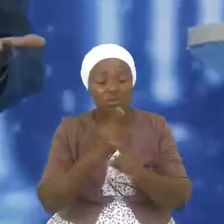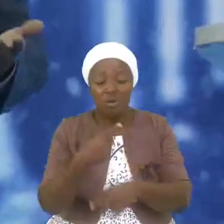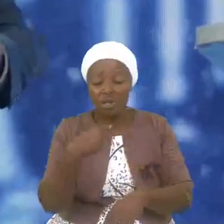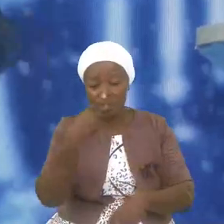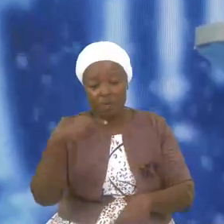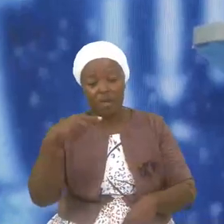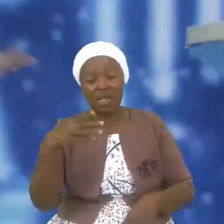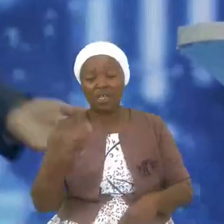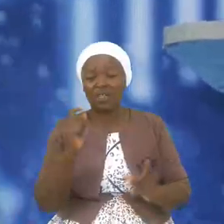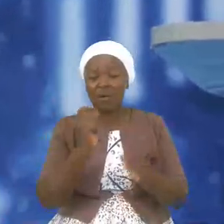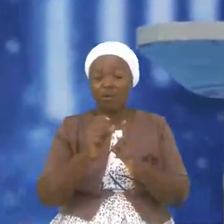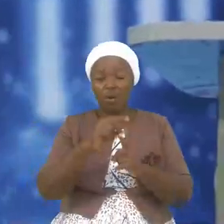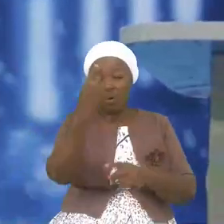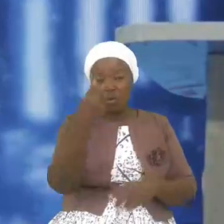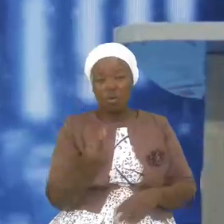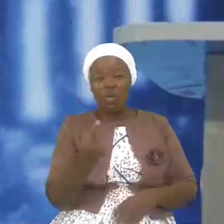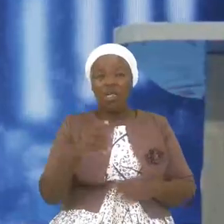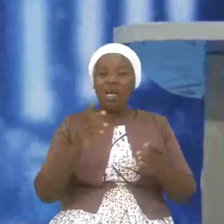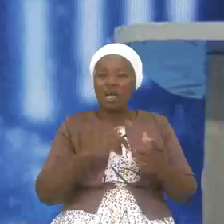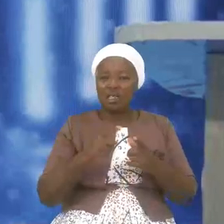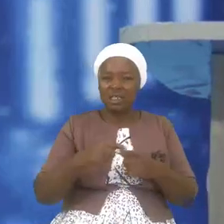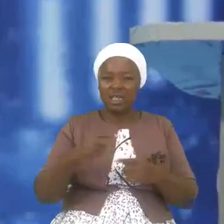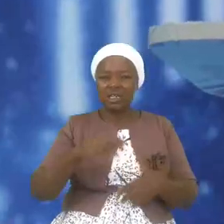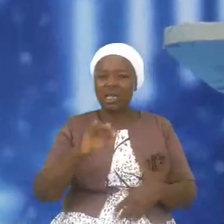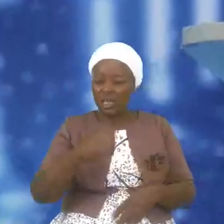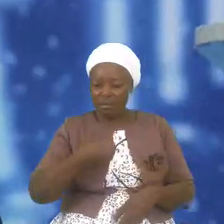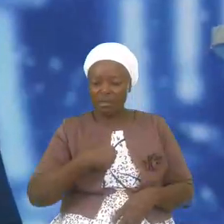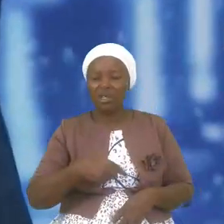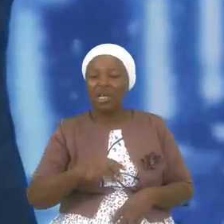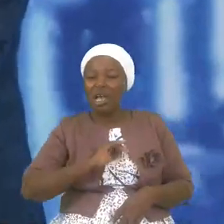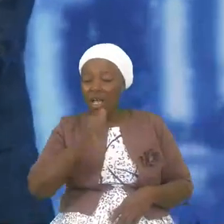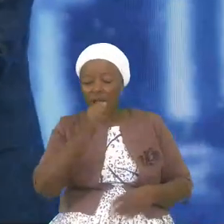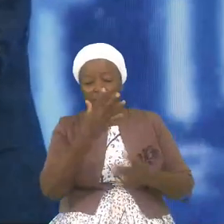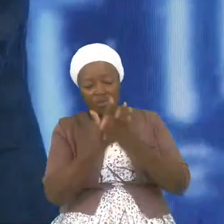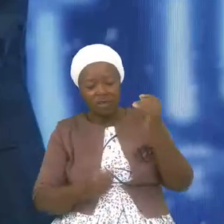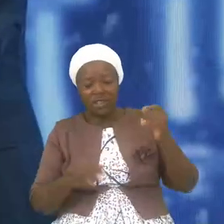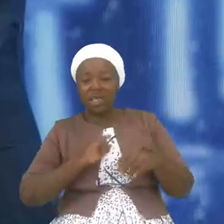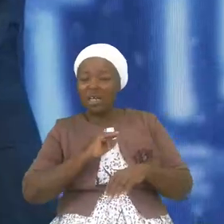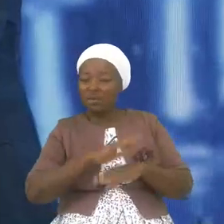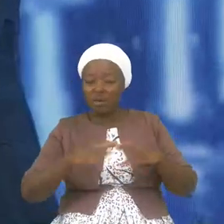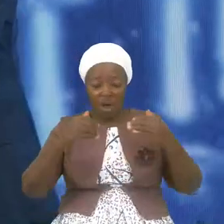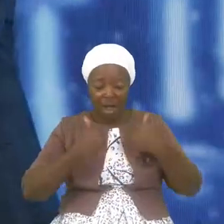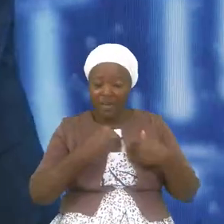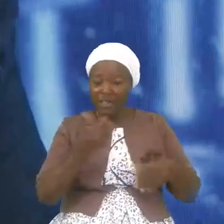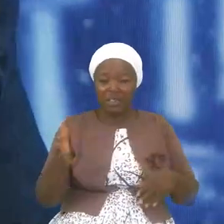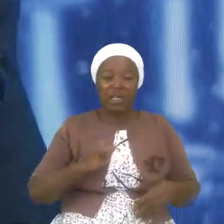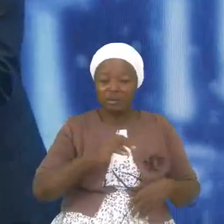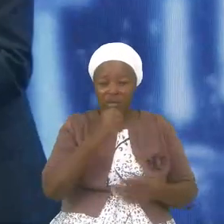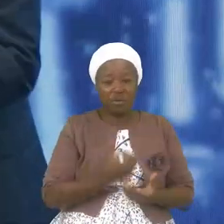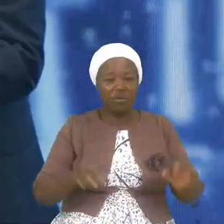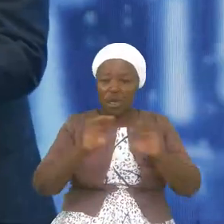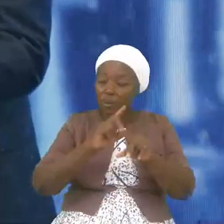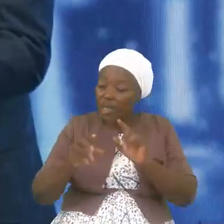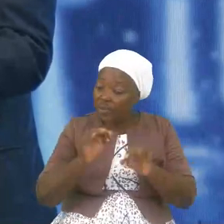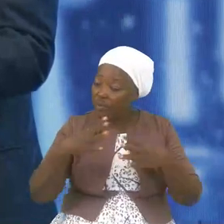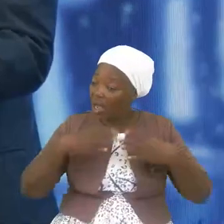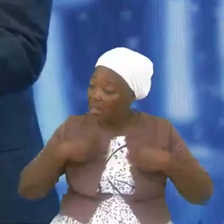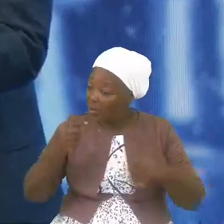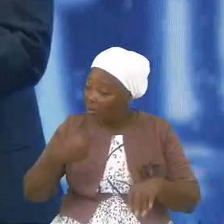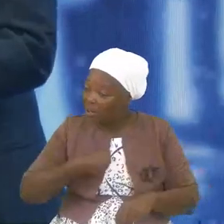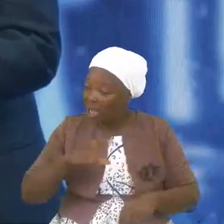seulement un mot. Et je suis léger. J'ai des manquements. Mais si tu peux